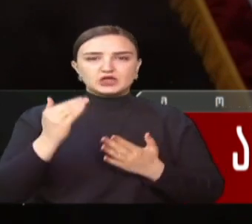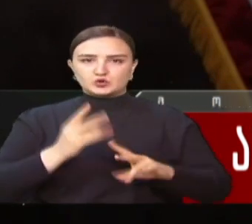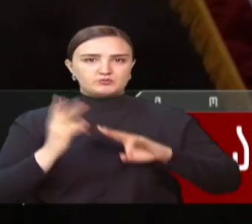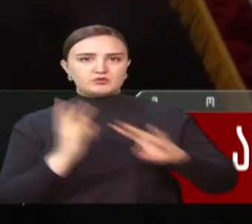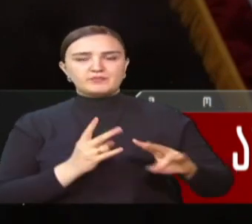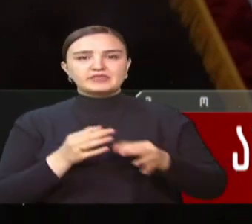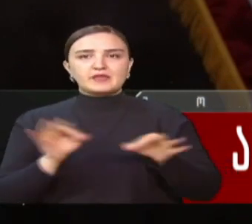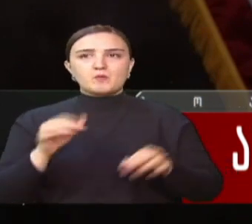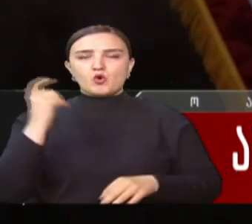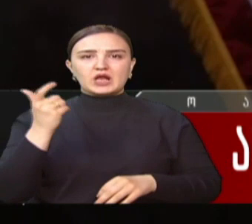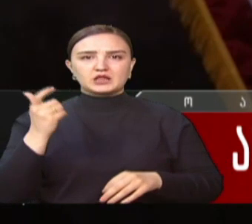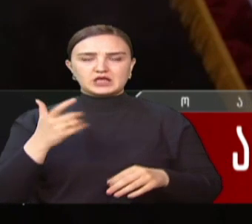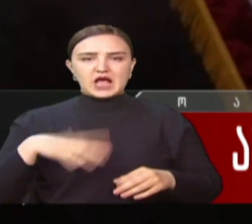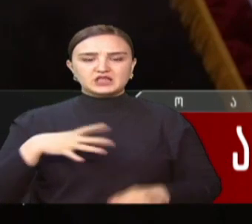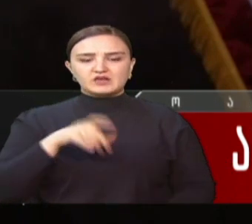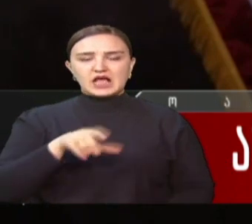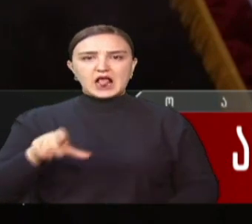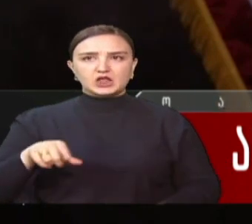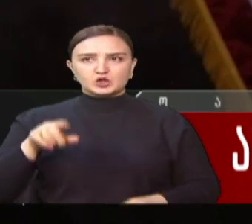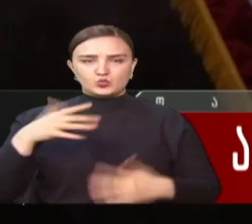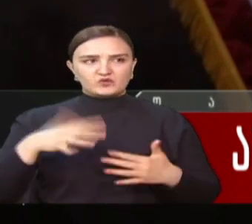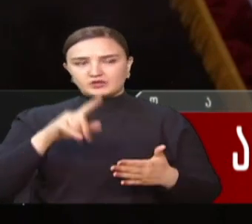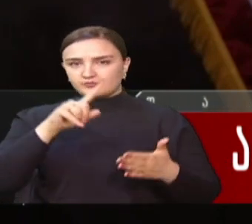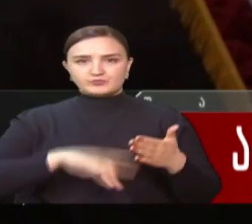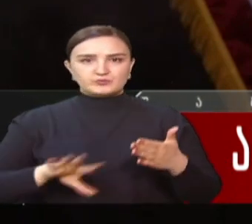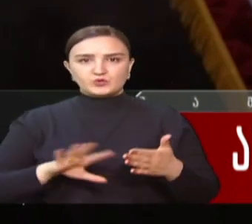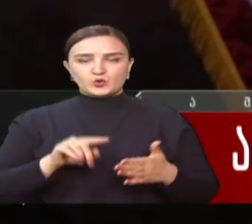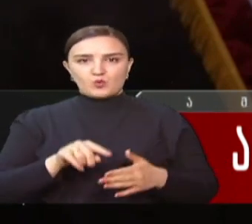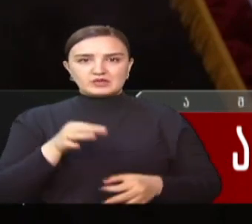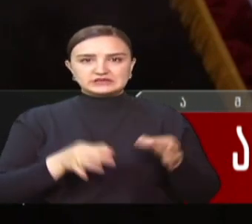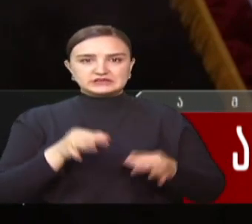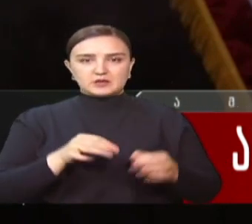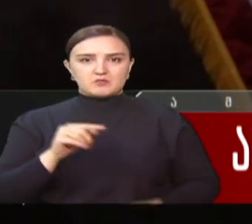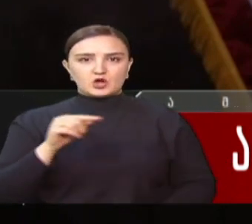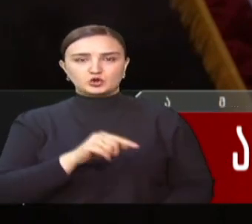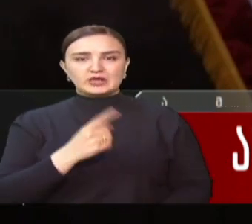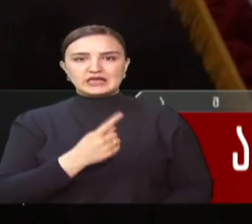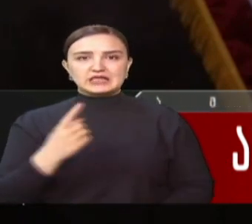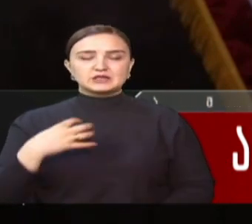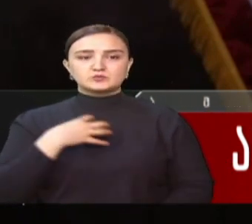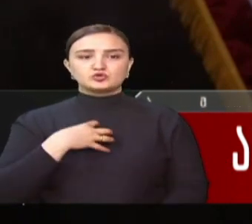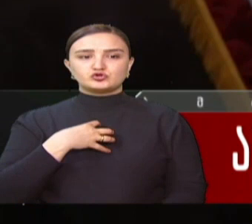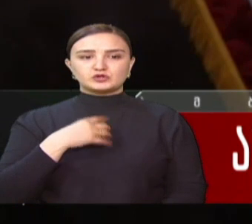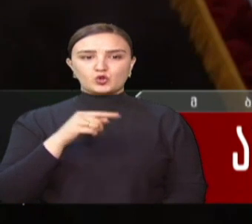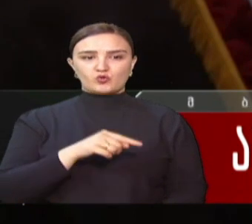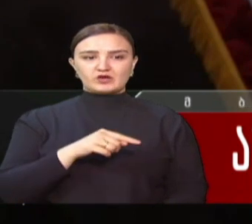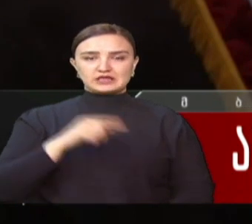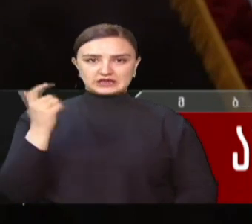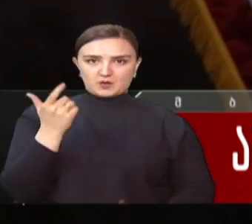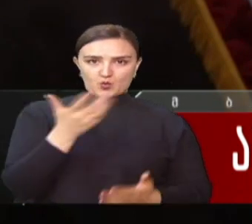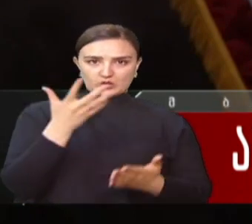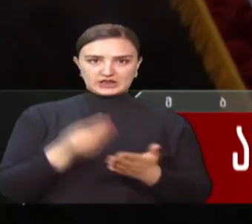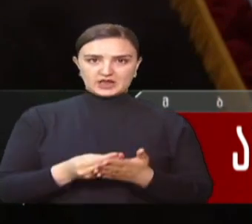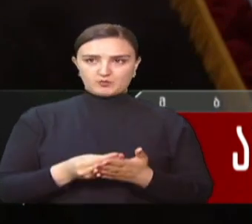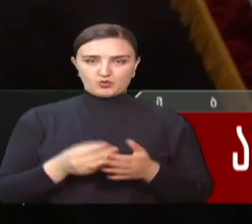დემოკრატიული პროცესი და შეასუსტეს ქართველი ხალხის ნდობა საქართველოს დემოკრატიული ინსტიტუტებს შორის ერთ-ერთი ყველაზე მნიშვნელოვანი ინსტიტუტის